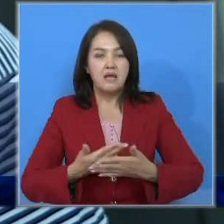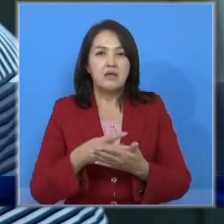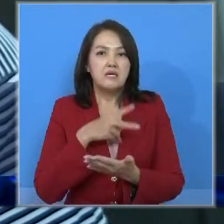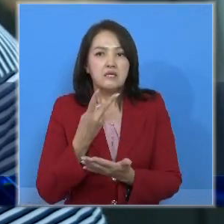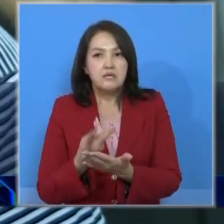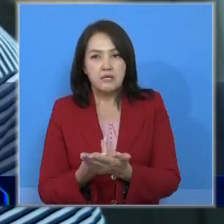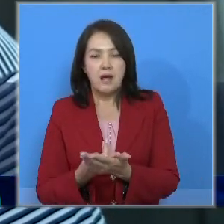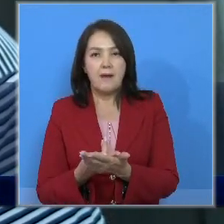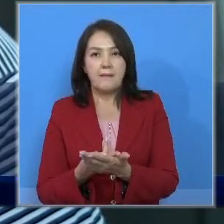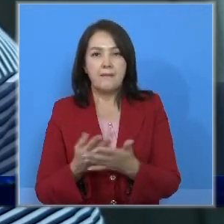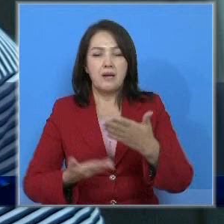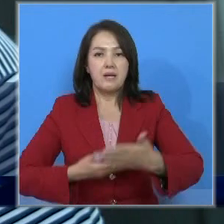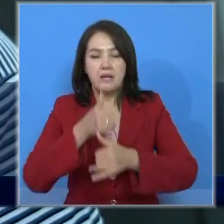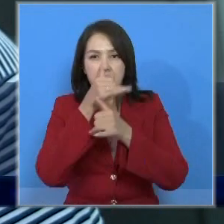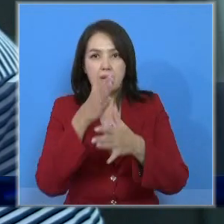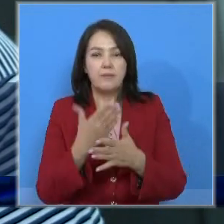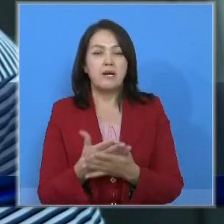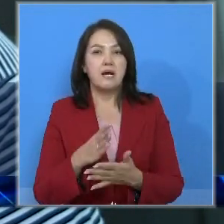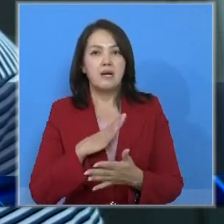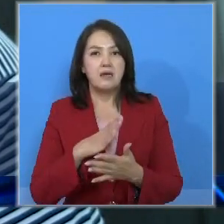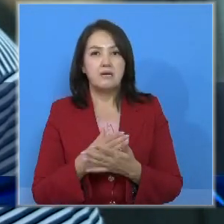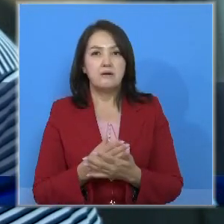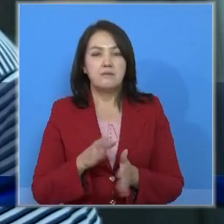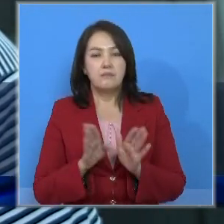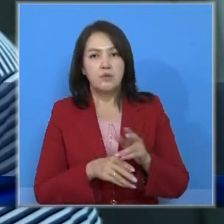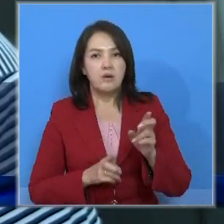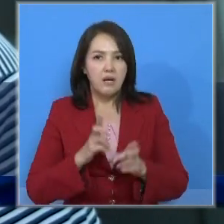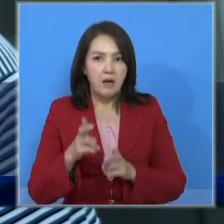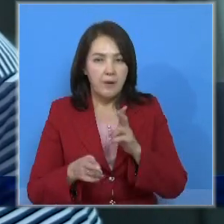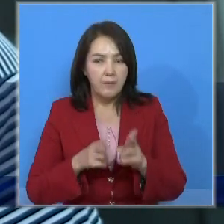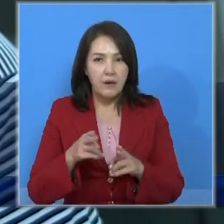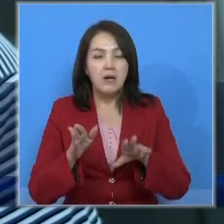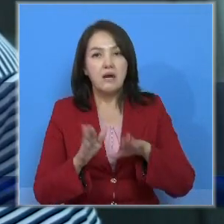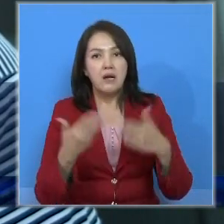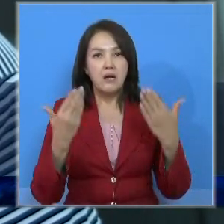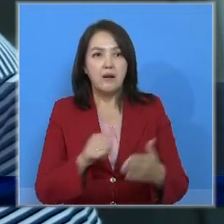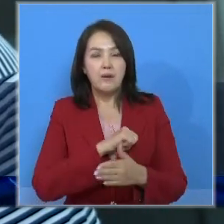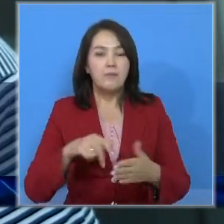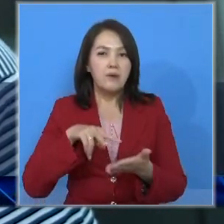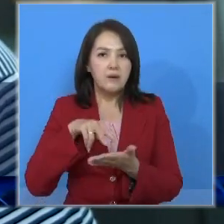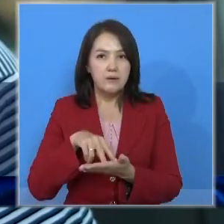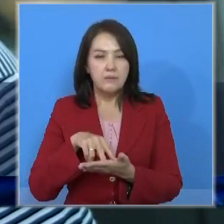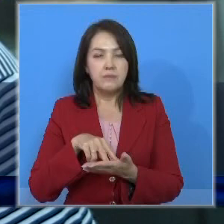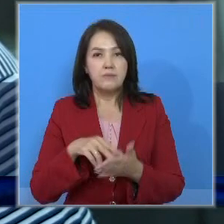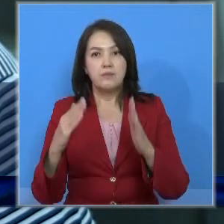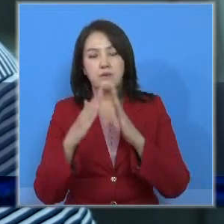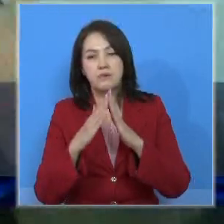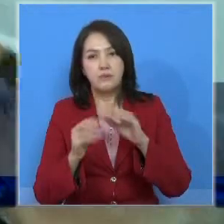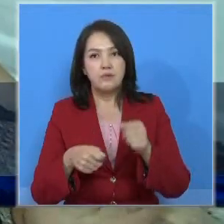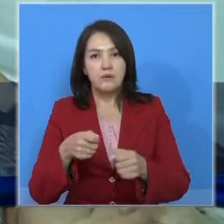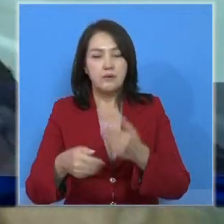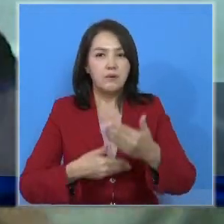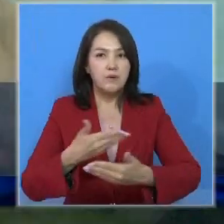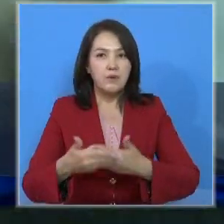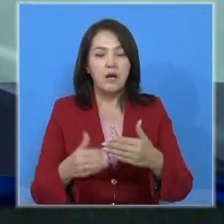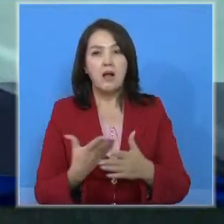адам, тек қана аяғымның басқаны қозғалатын отадан кейін. Міне содан бері мен қазір өзімнің аяғыма тұрып, үйде таяқпен де жүремін.